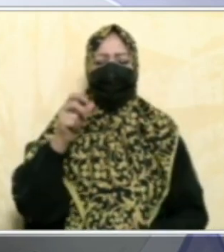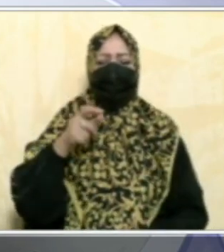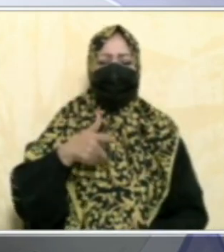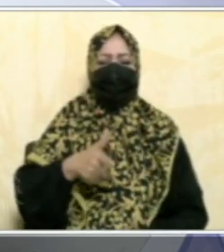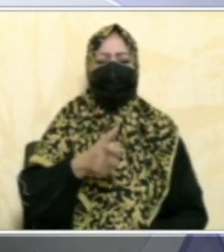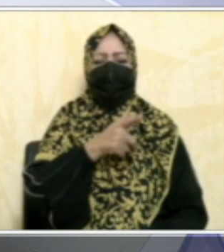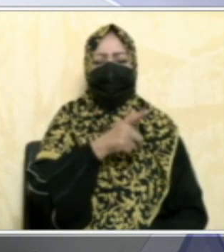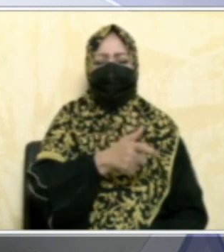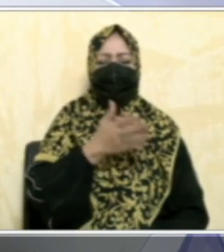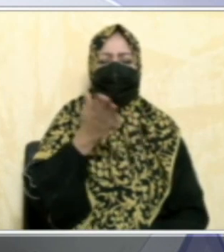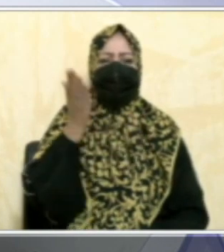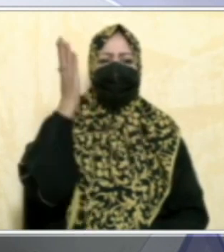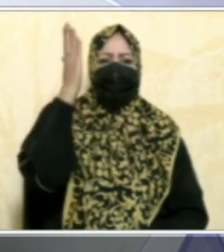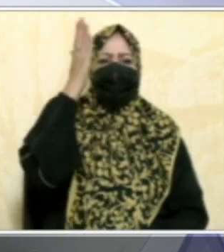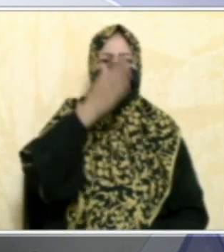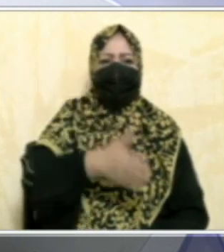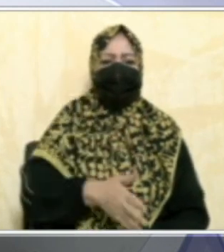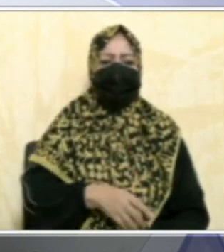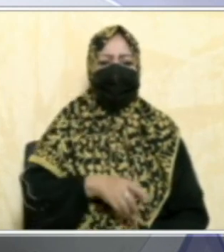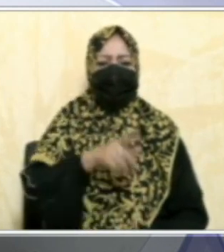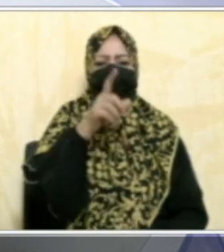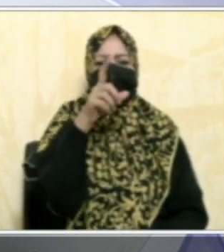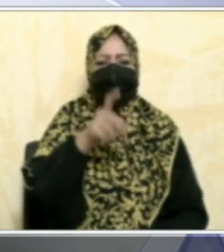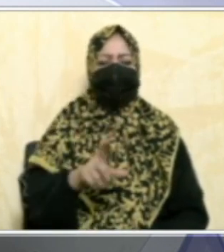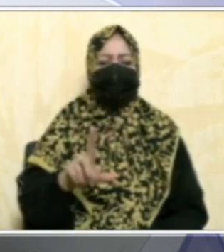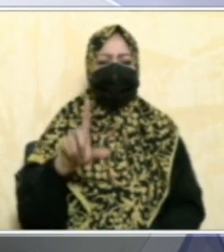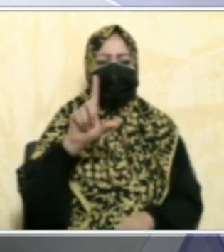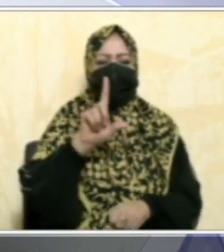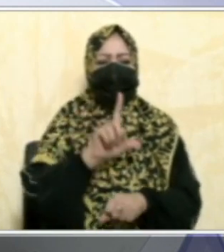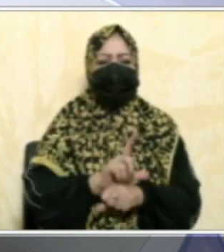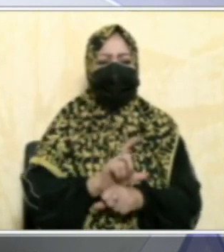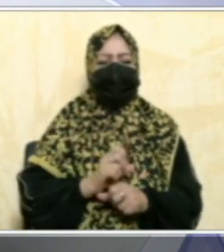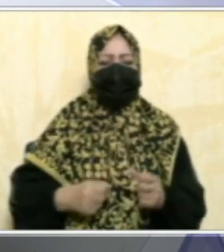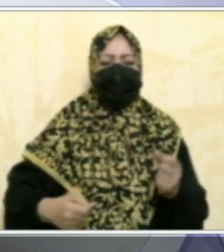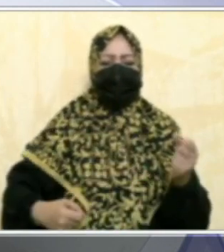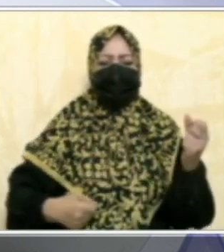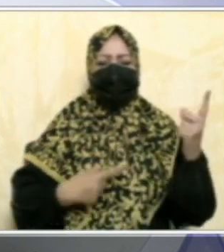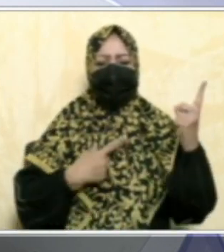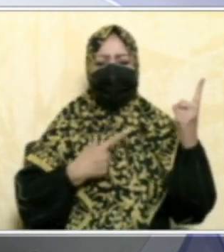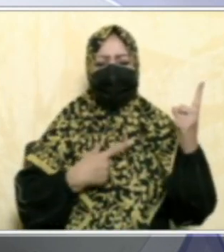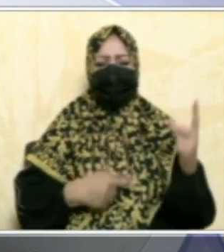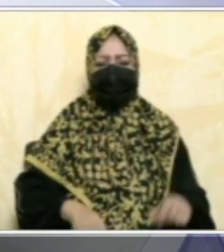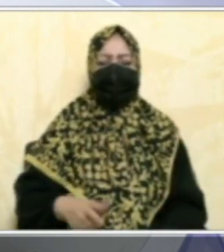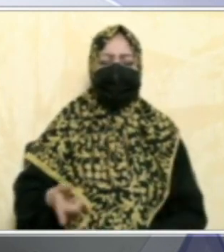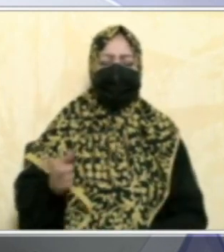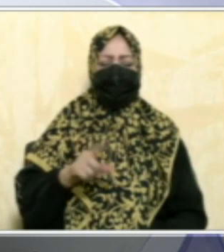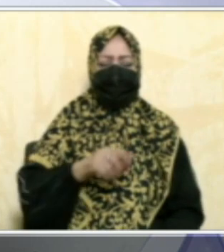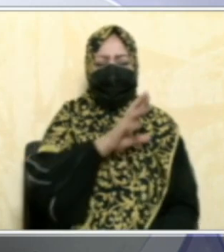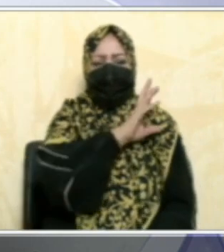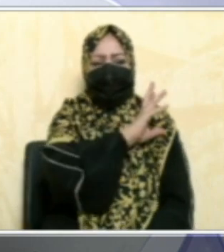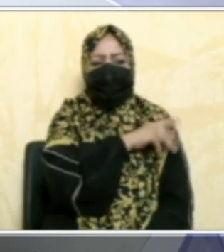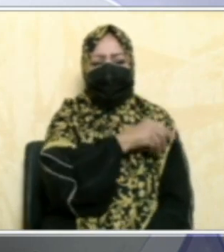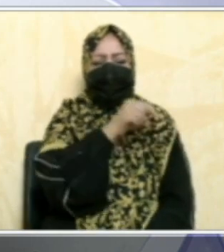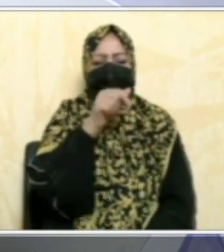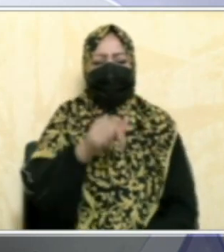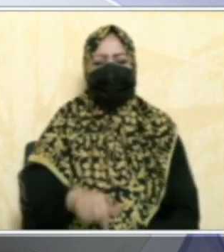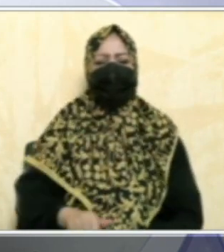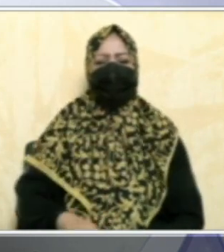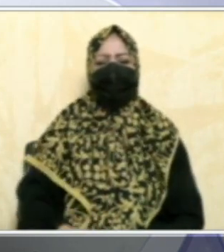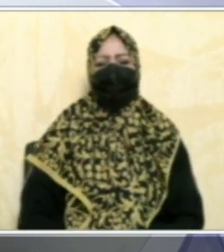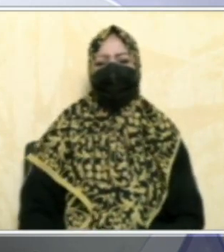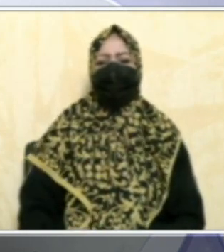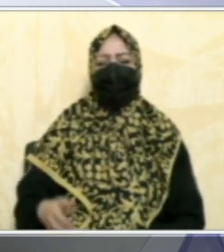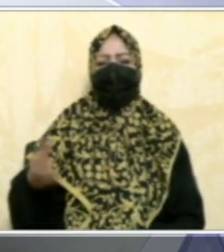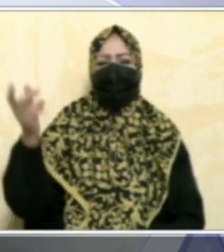قادة الجهاد من أهلنا في فلسطين، والآن يمطرون أهلنا في فلسطين بأمطار من